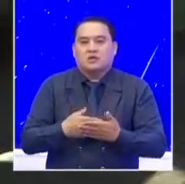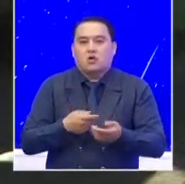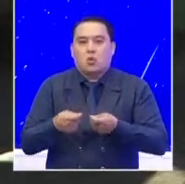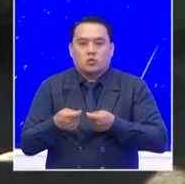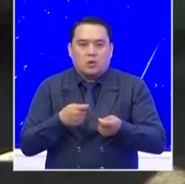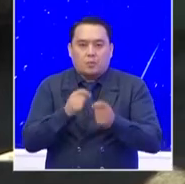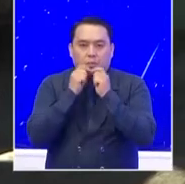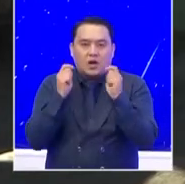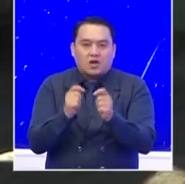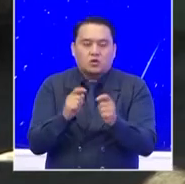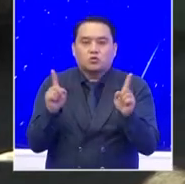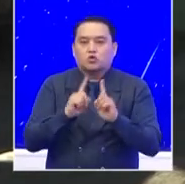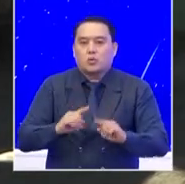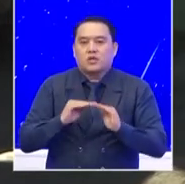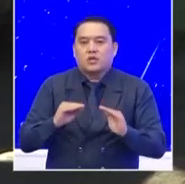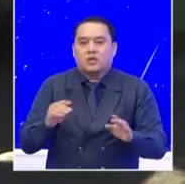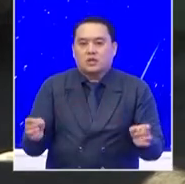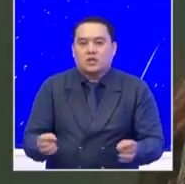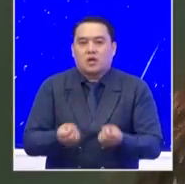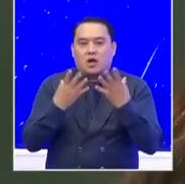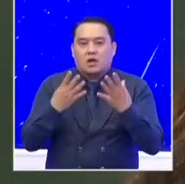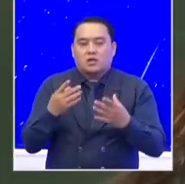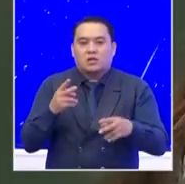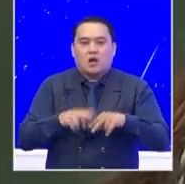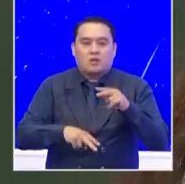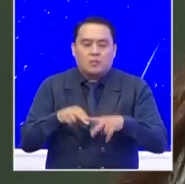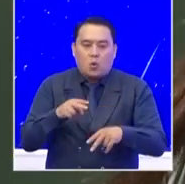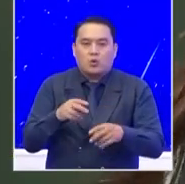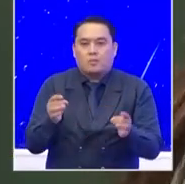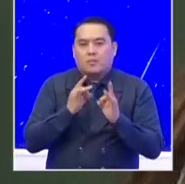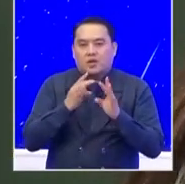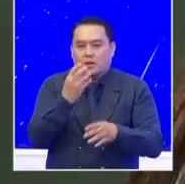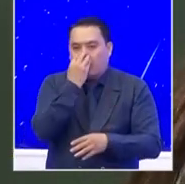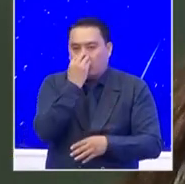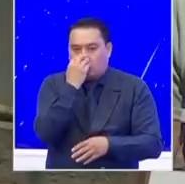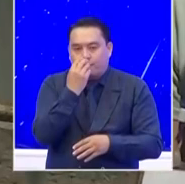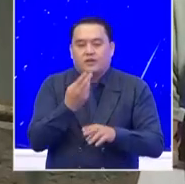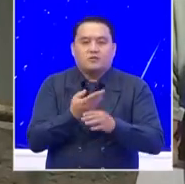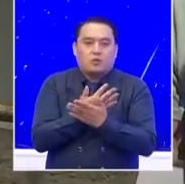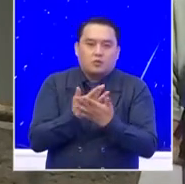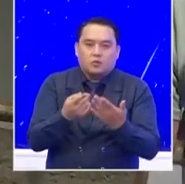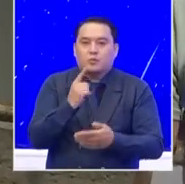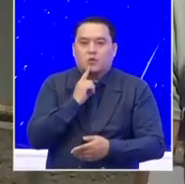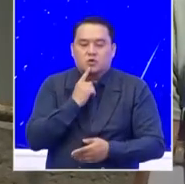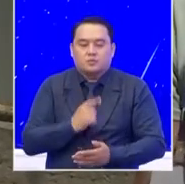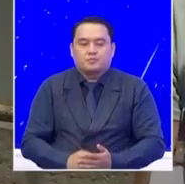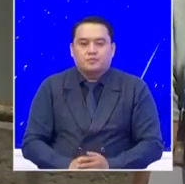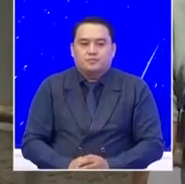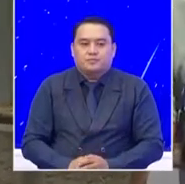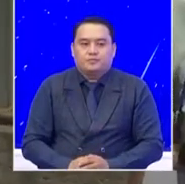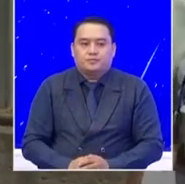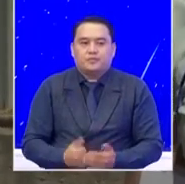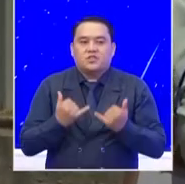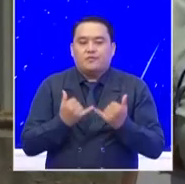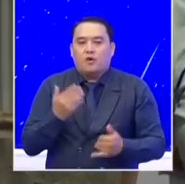КИЗ» подарили особенным детям яркое настроение с клоунами, мыльными пузырями, подарками и сладостями. Сегодня вот наш координатор